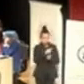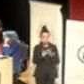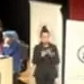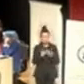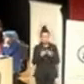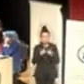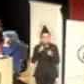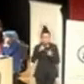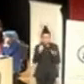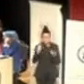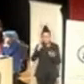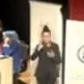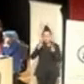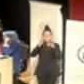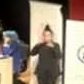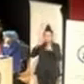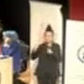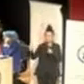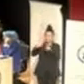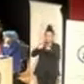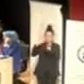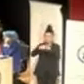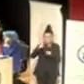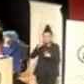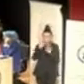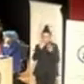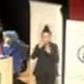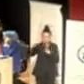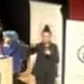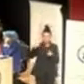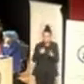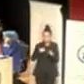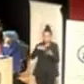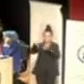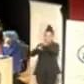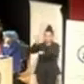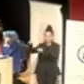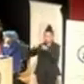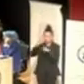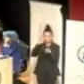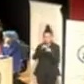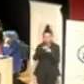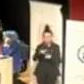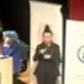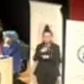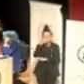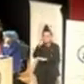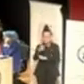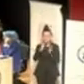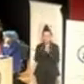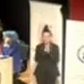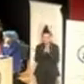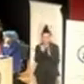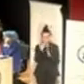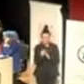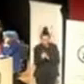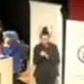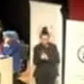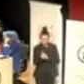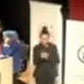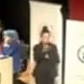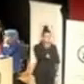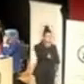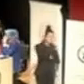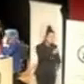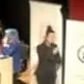yeni platformlarda daha fazla okuyucuya ulaşabilmek için de bu video kitap platformunda bulunan diğer kullanıcı